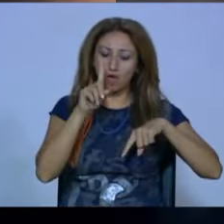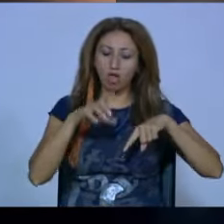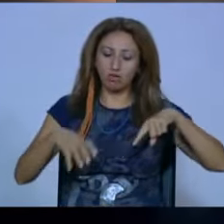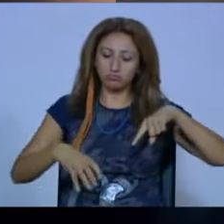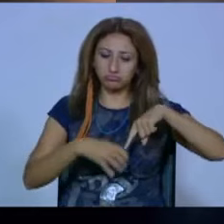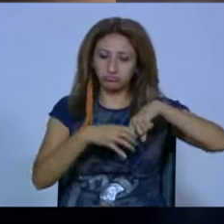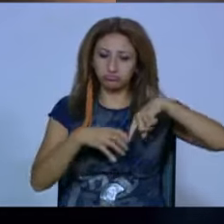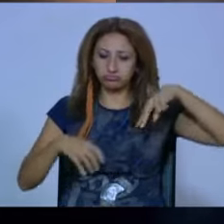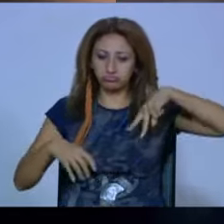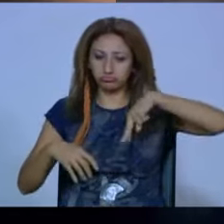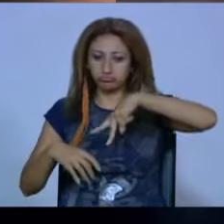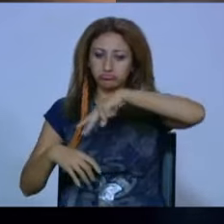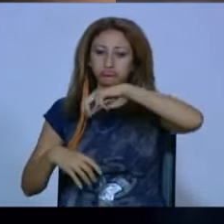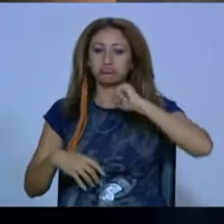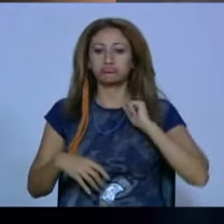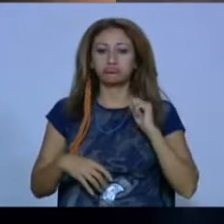محتاجه،